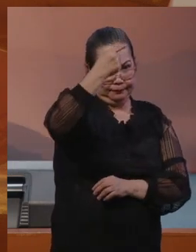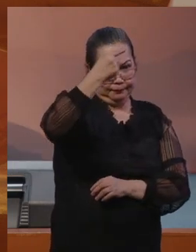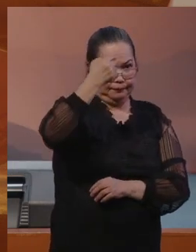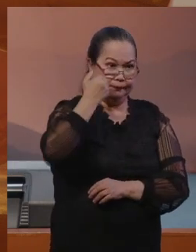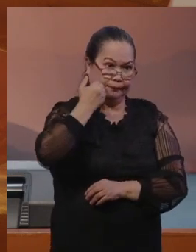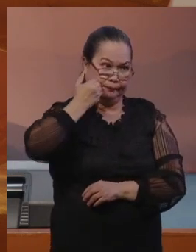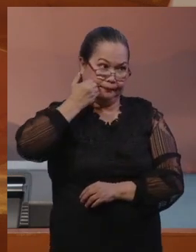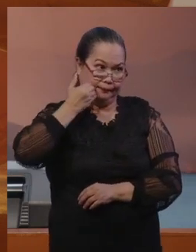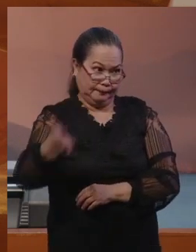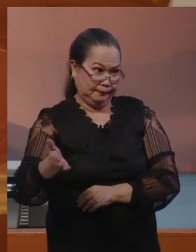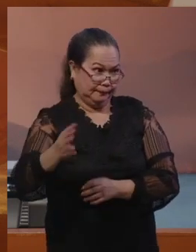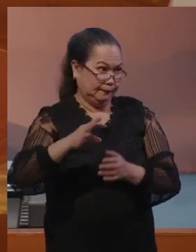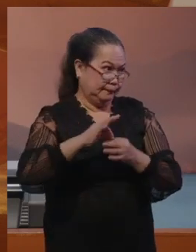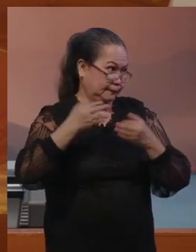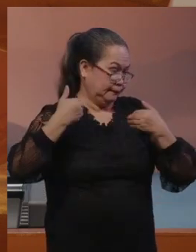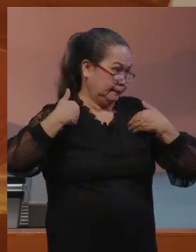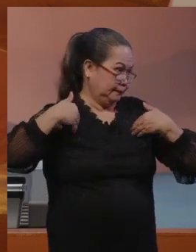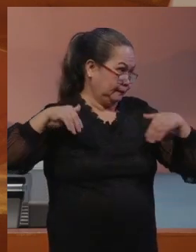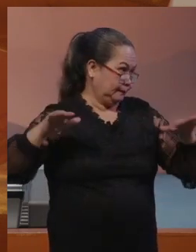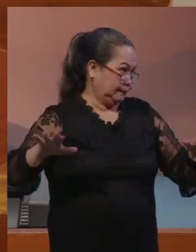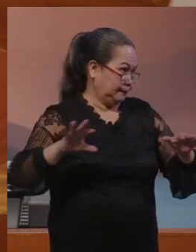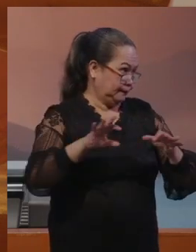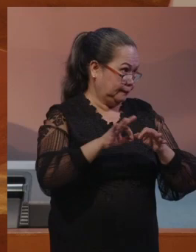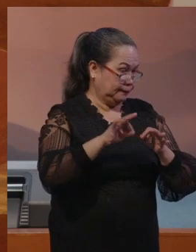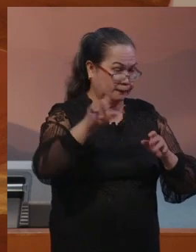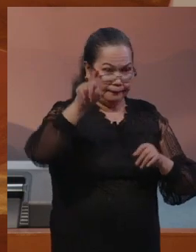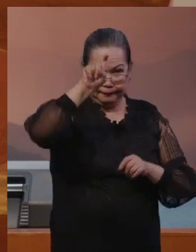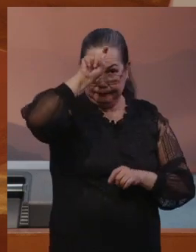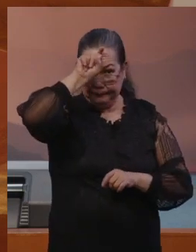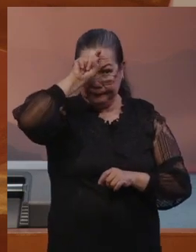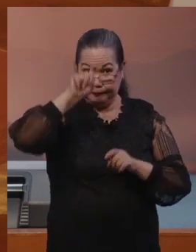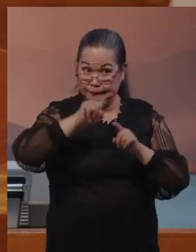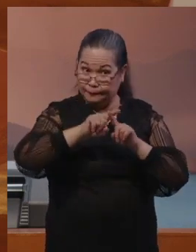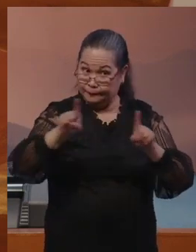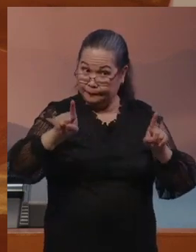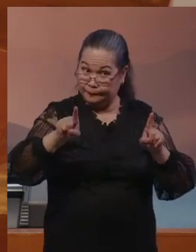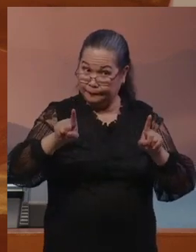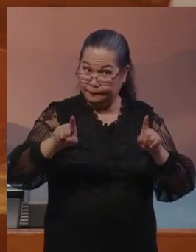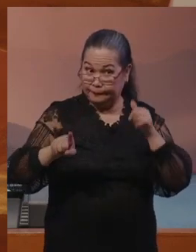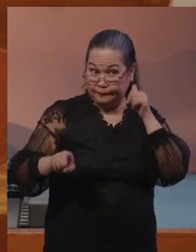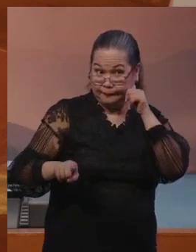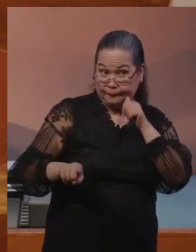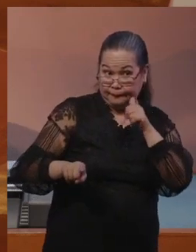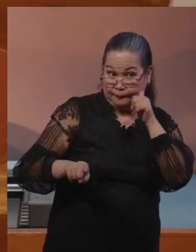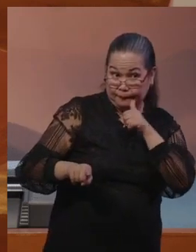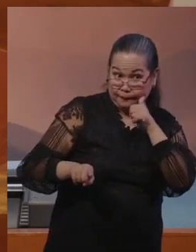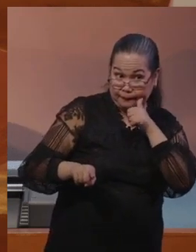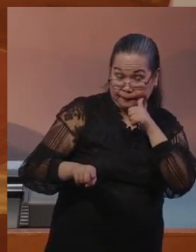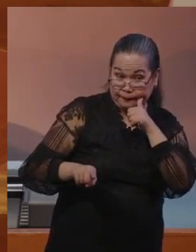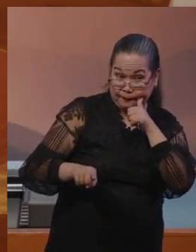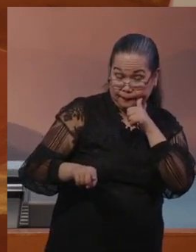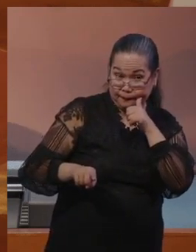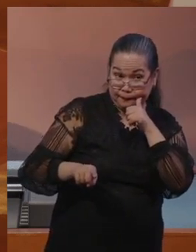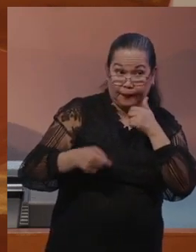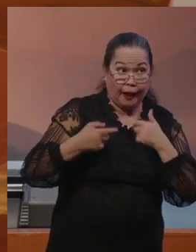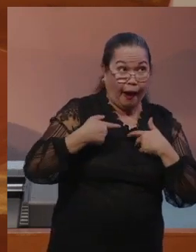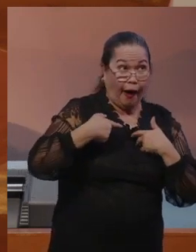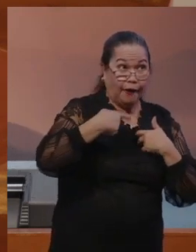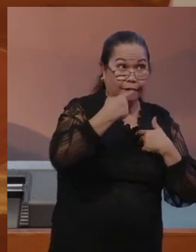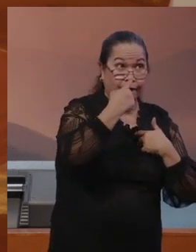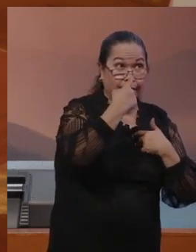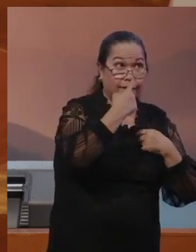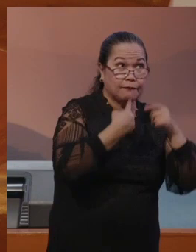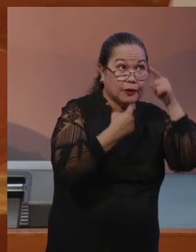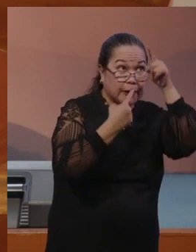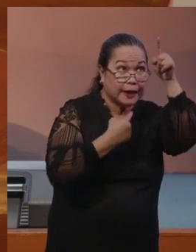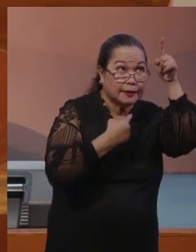pinatay ng angel of death. Pero yung mga bahay ng mga Israelites na meron dugo